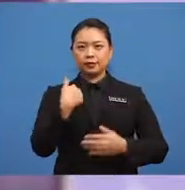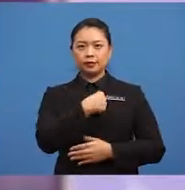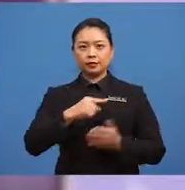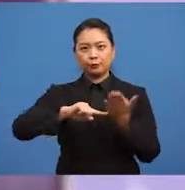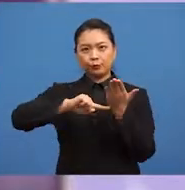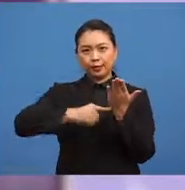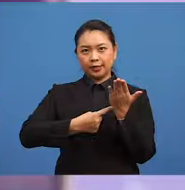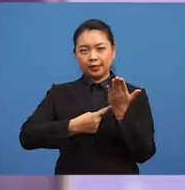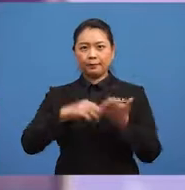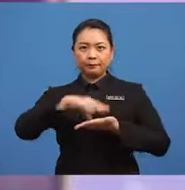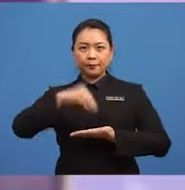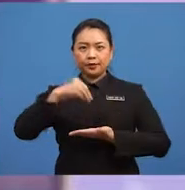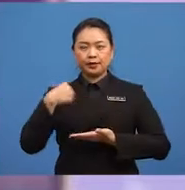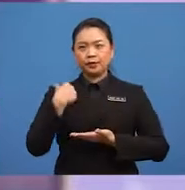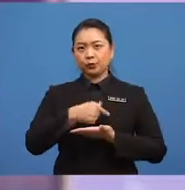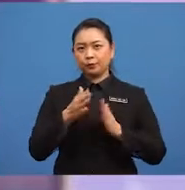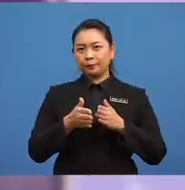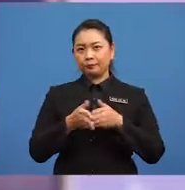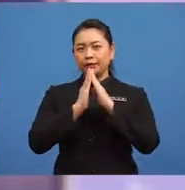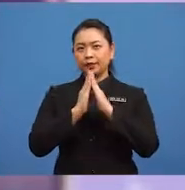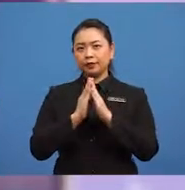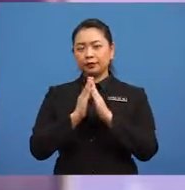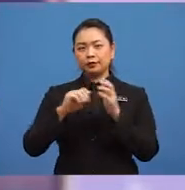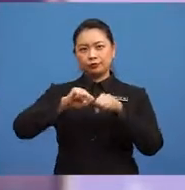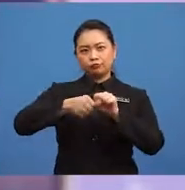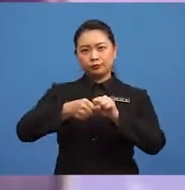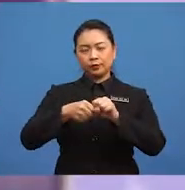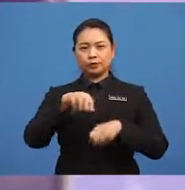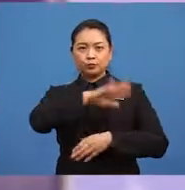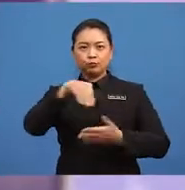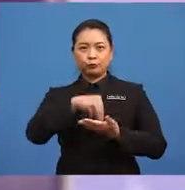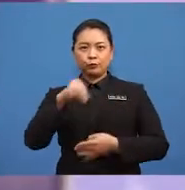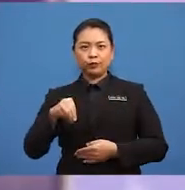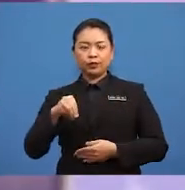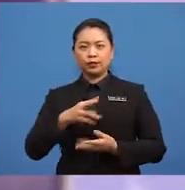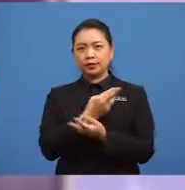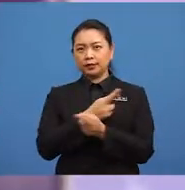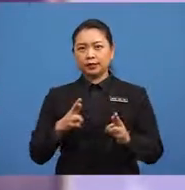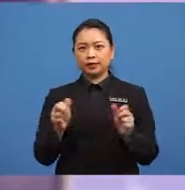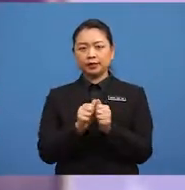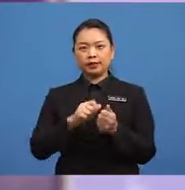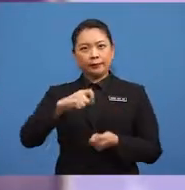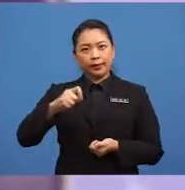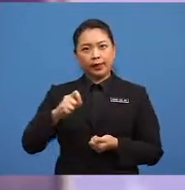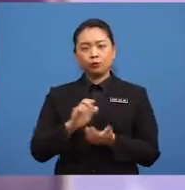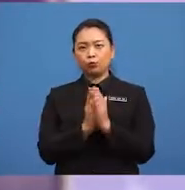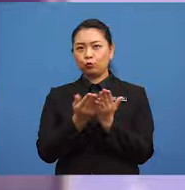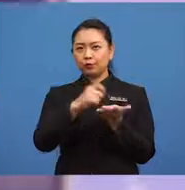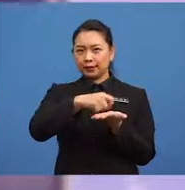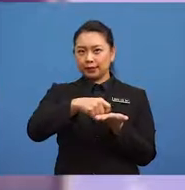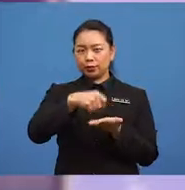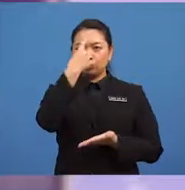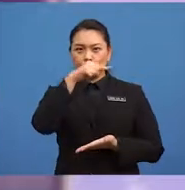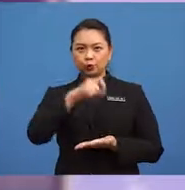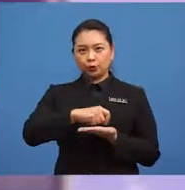sesi pembelajaran, cikgu minta agar semua murid bersedia dengan pen dan buku catatan untuk